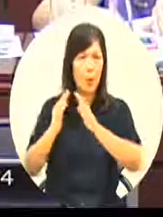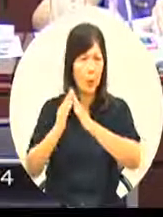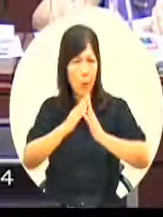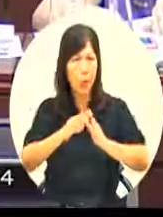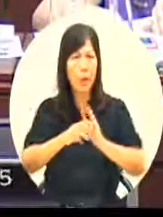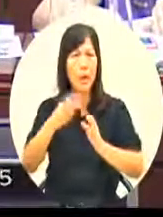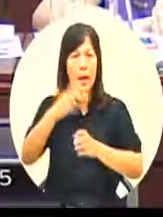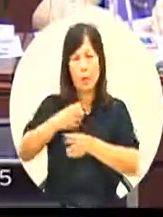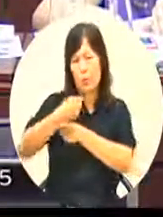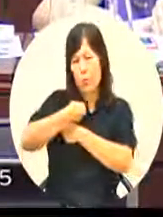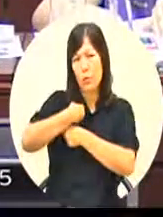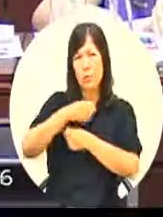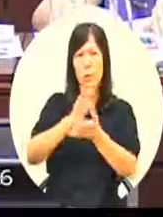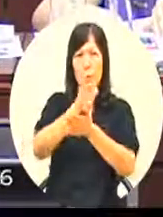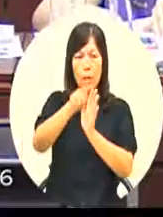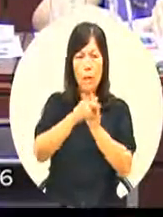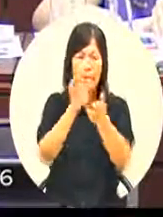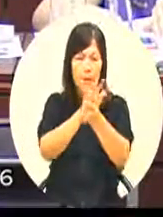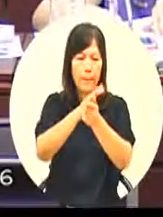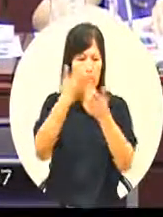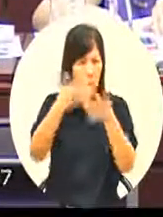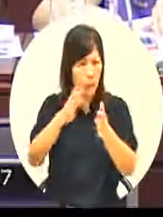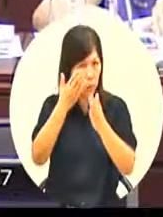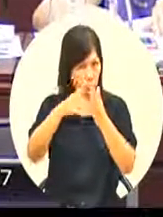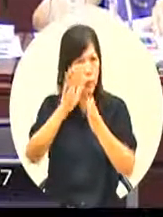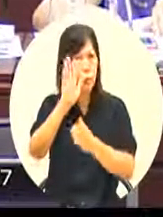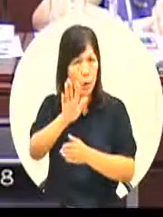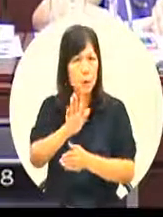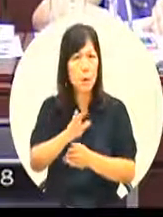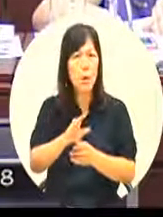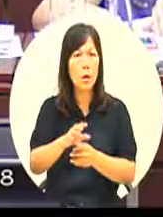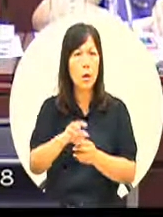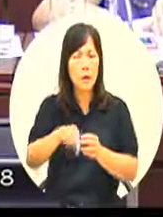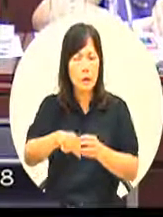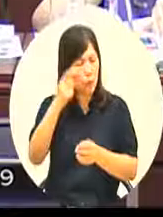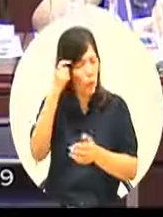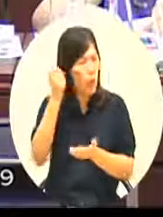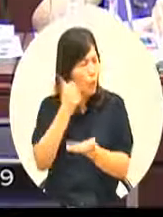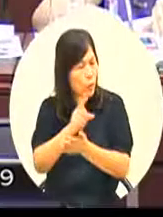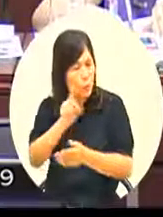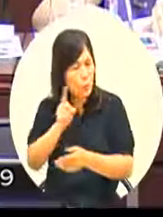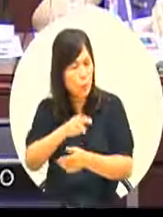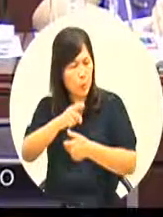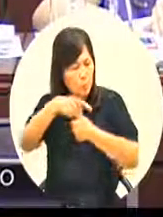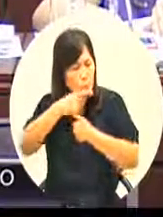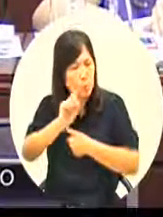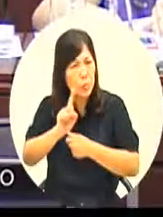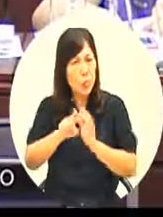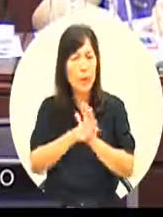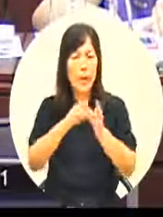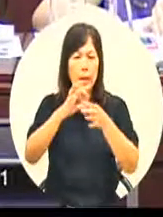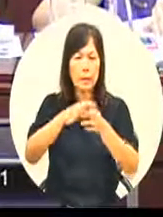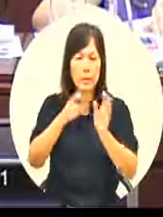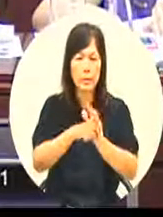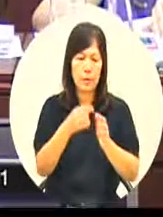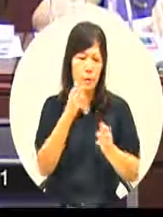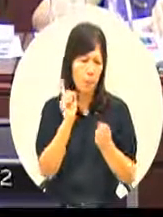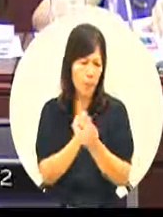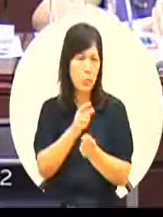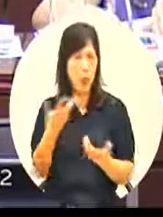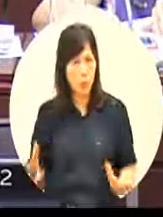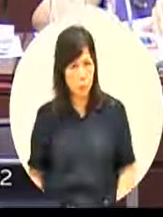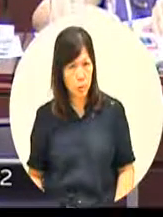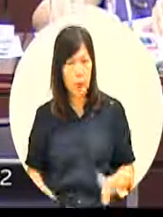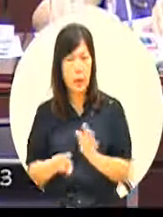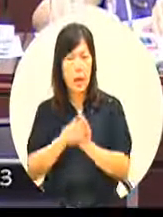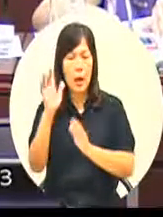就是他后来帮了很多学校的忙哦。那这里头我们得到什么教训呢？因为是假日期间哦，就发现树